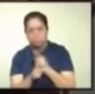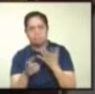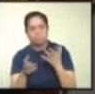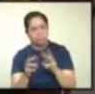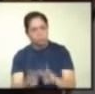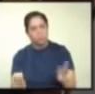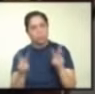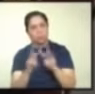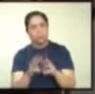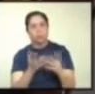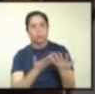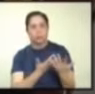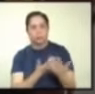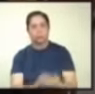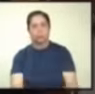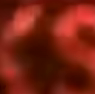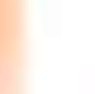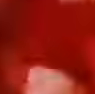is worth the wait.